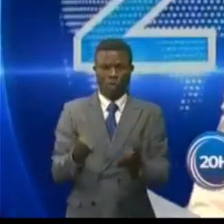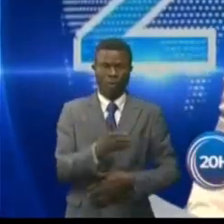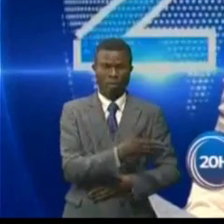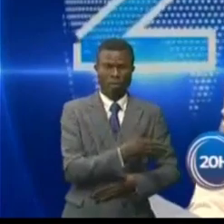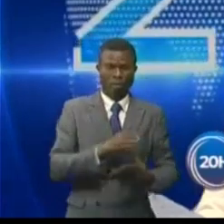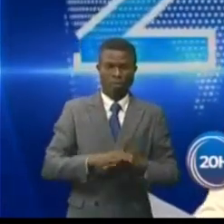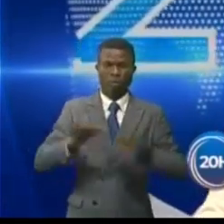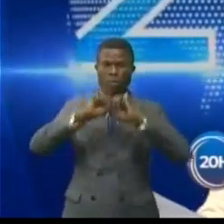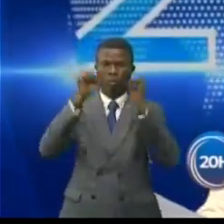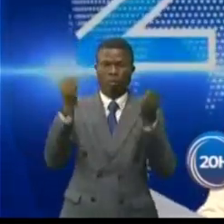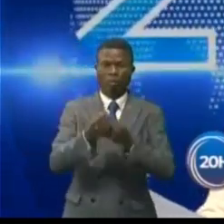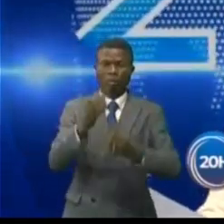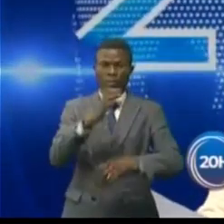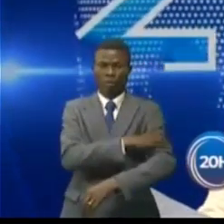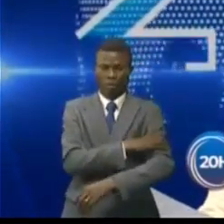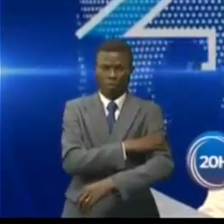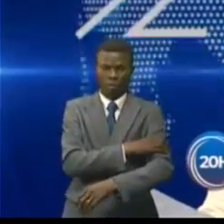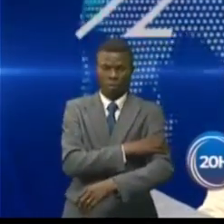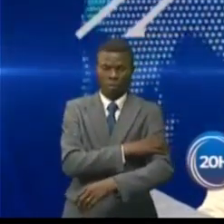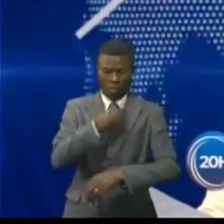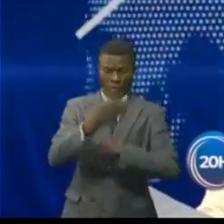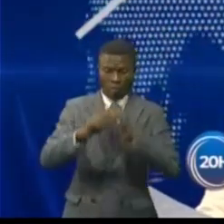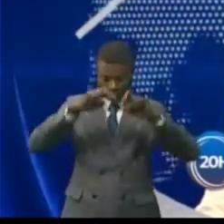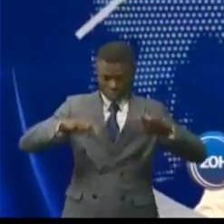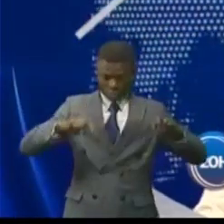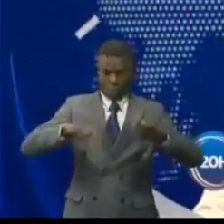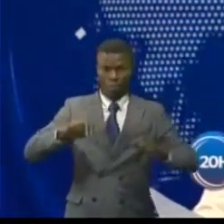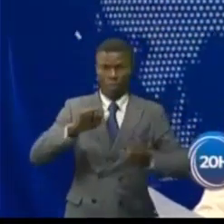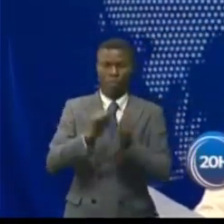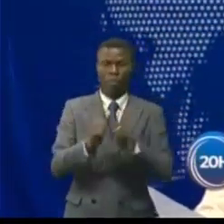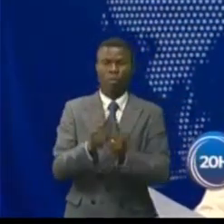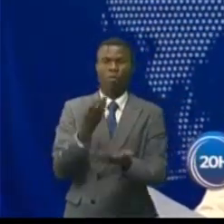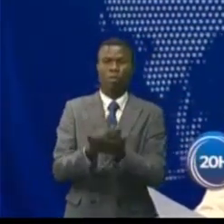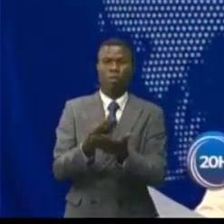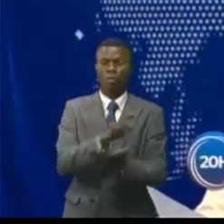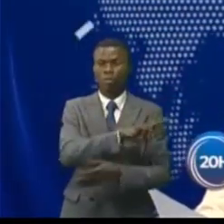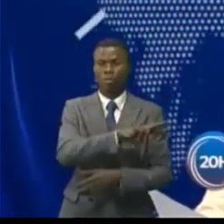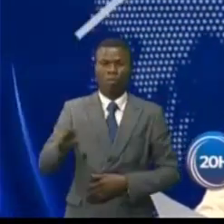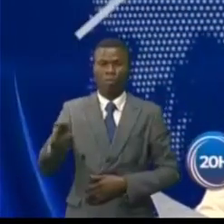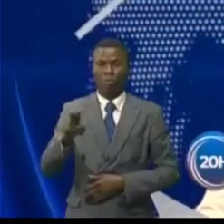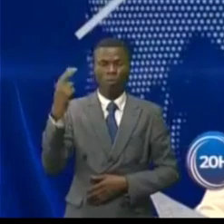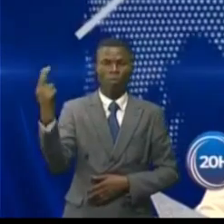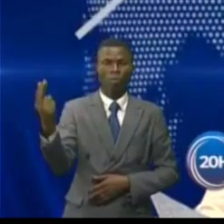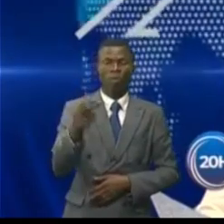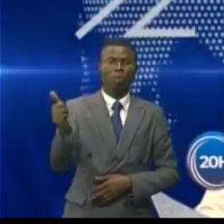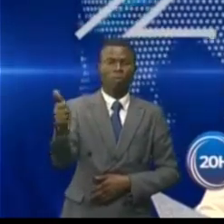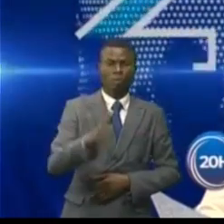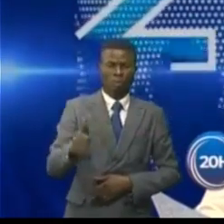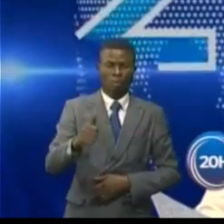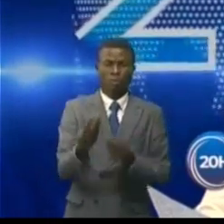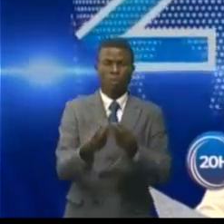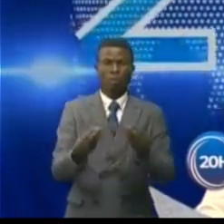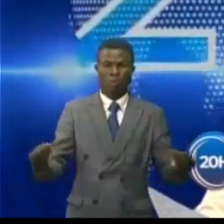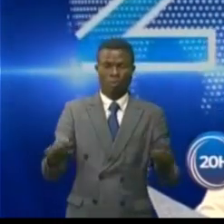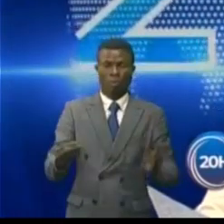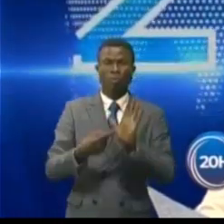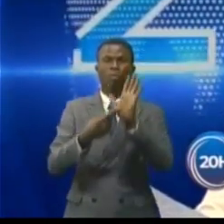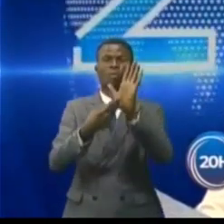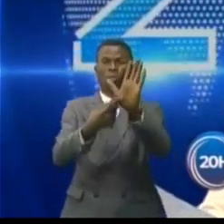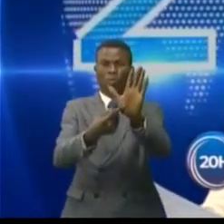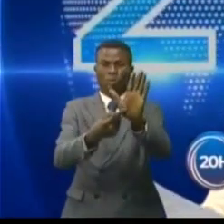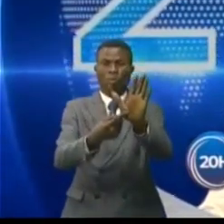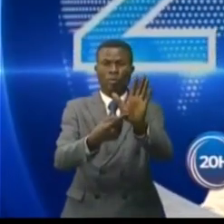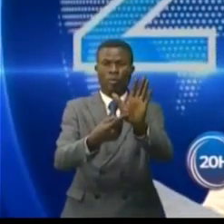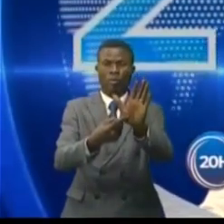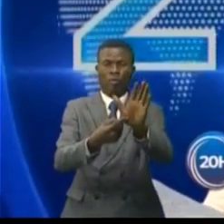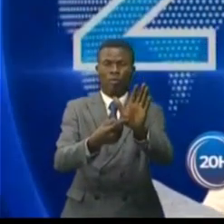La société civile vient de mener une enquête sur l'exécution du budget 2021. Les résultats ont été présentés au